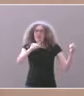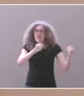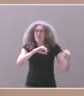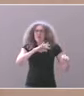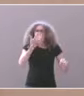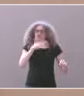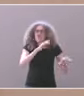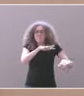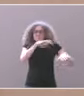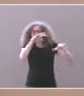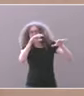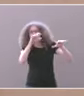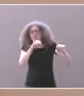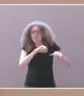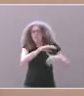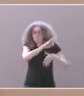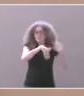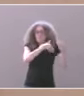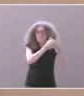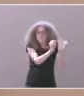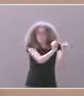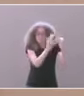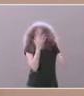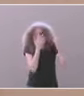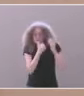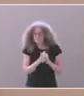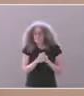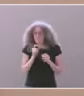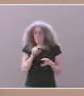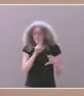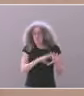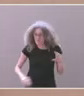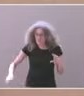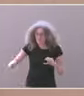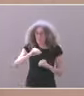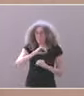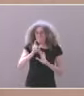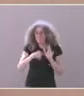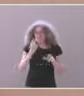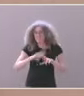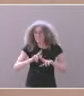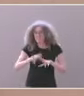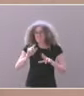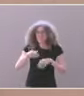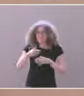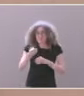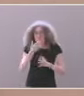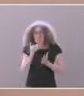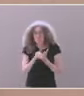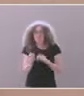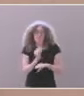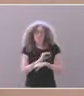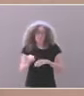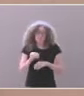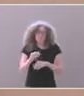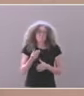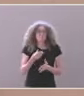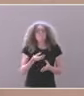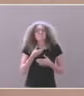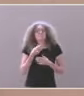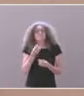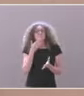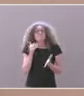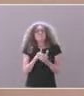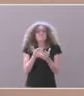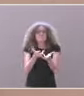faut supprimer. Donc l'idée est bien de reconfigurer l'espace pour le sécuriser, le rendre plus attractif et de vraiment de retravailler